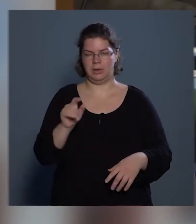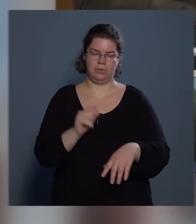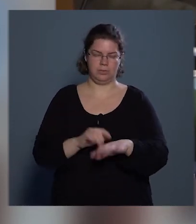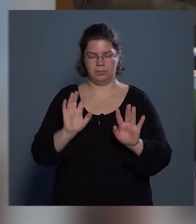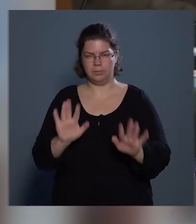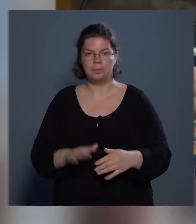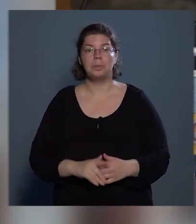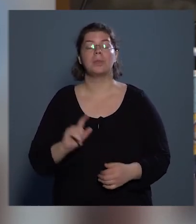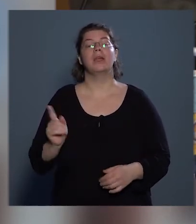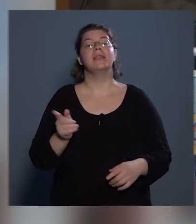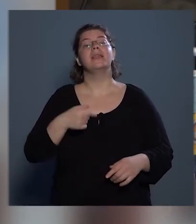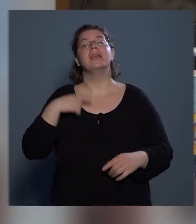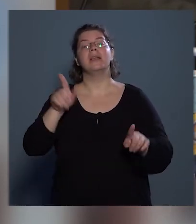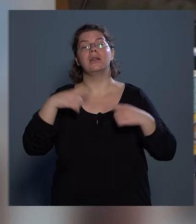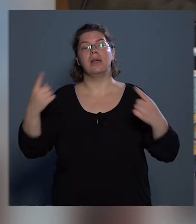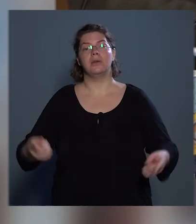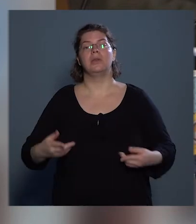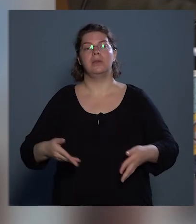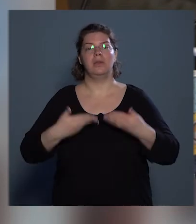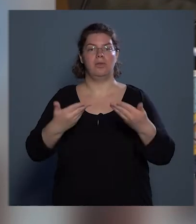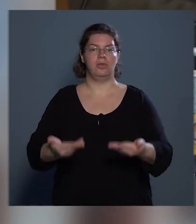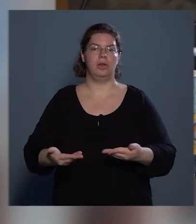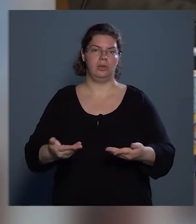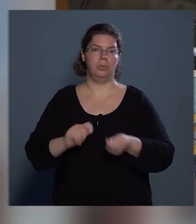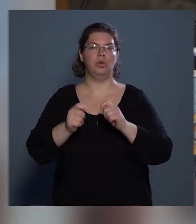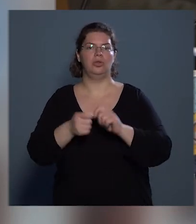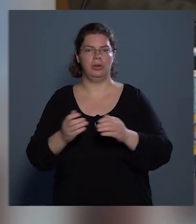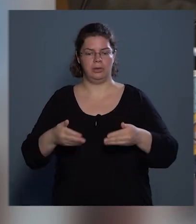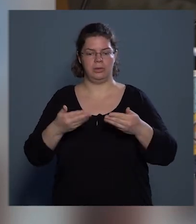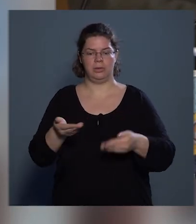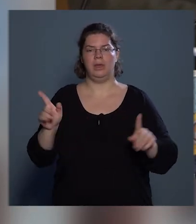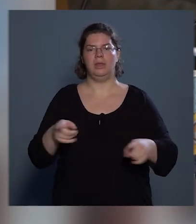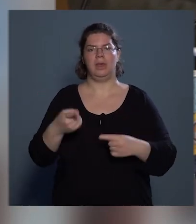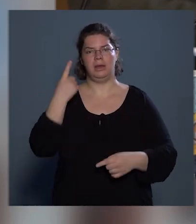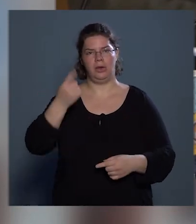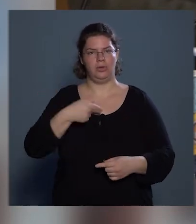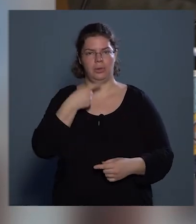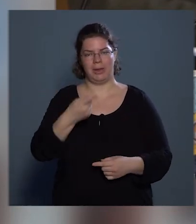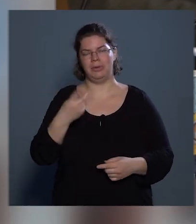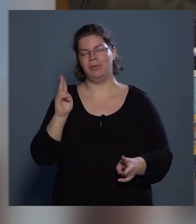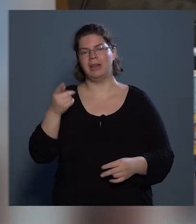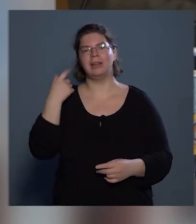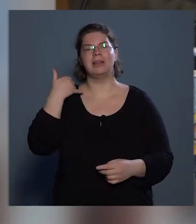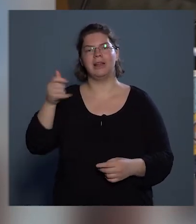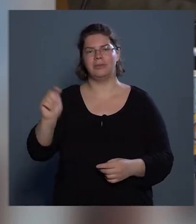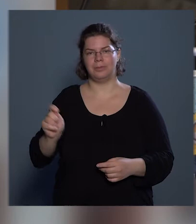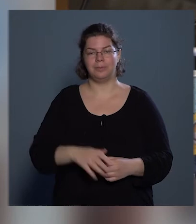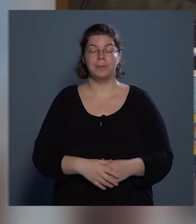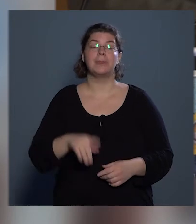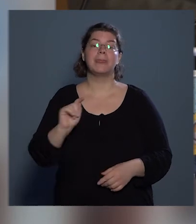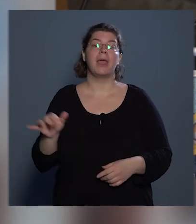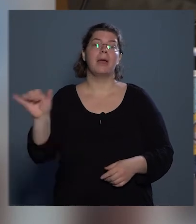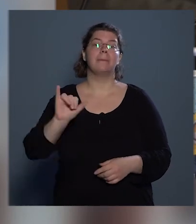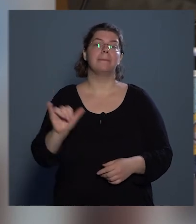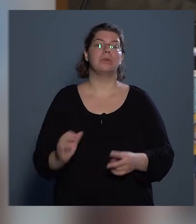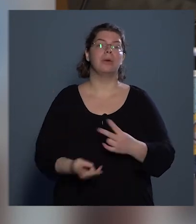javaslatom az lenne, módosító javaslatom, hogyha zenére is el tudom mondani, Budapest főváros 20. kerület